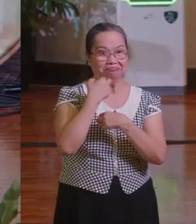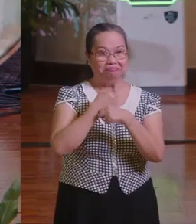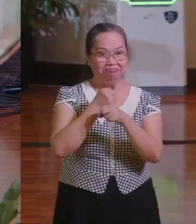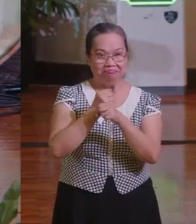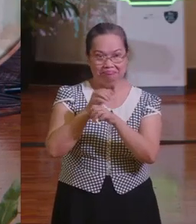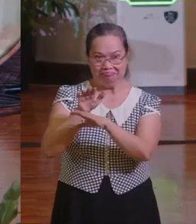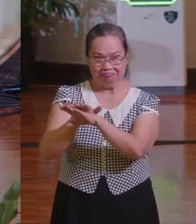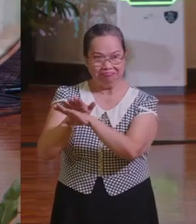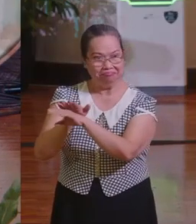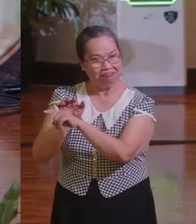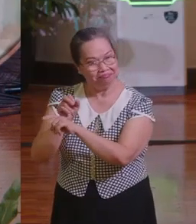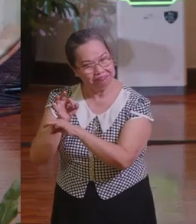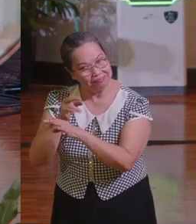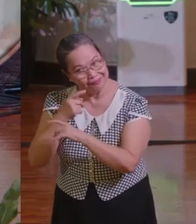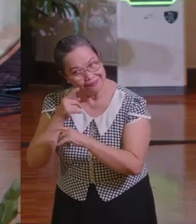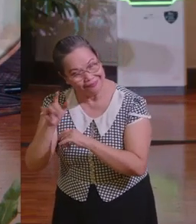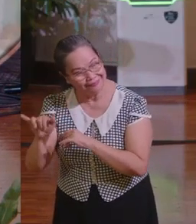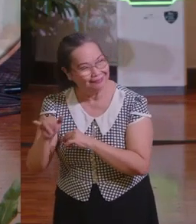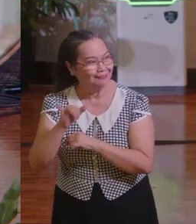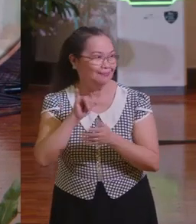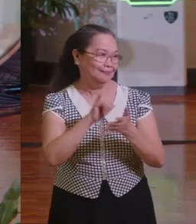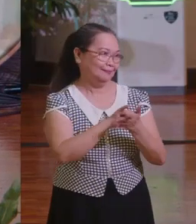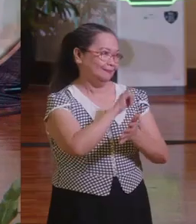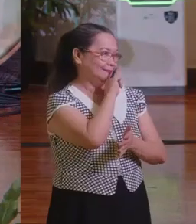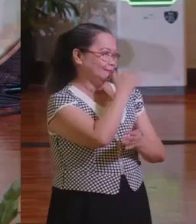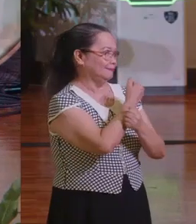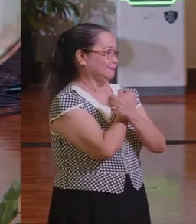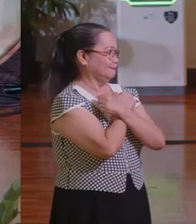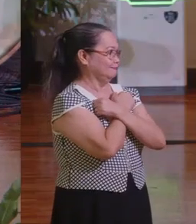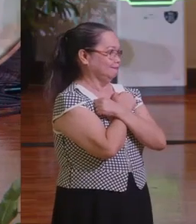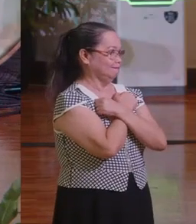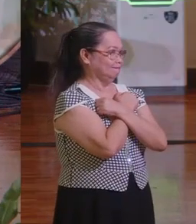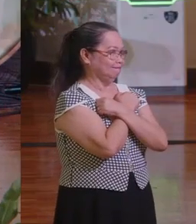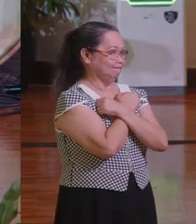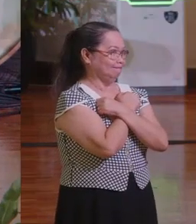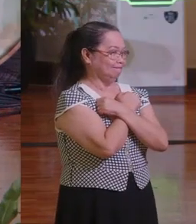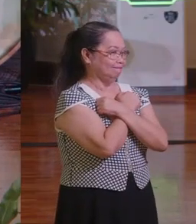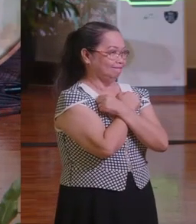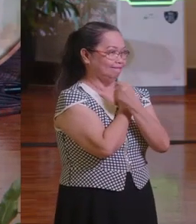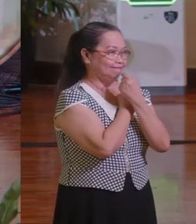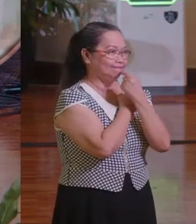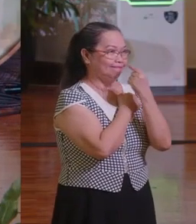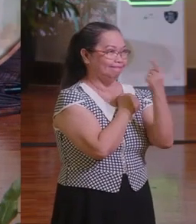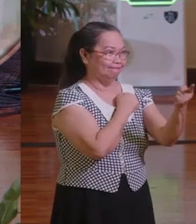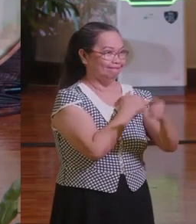kapwa. Sapagkat yung po ay pag-ibig. No? Sabi nga sa